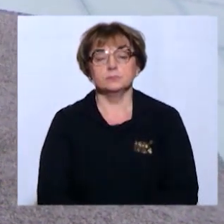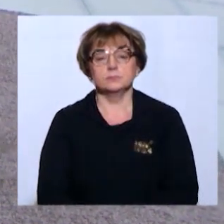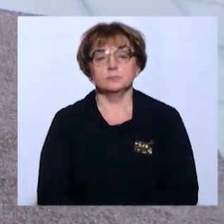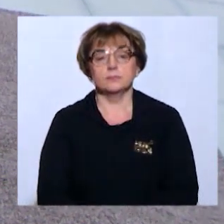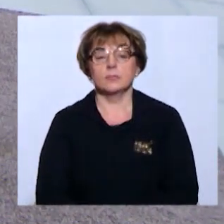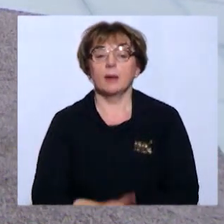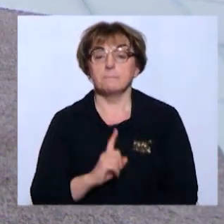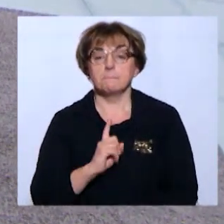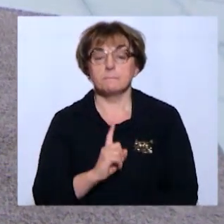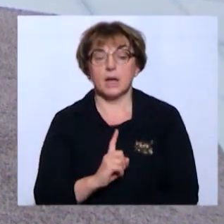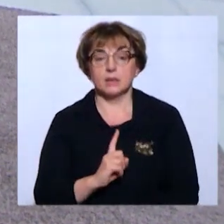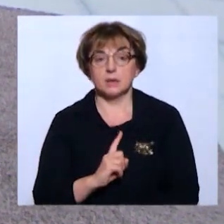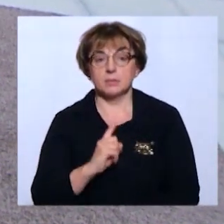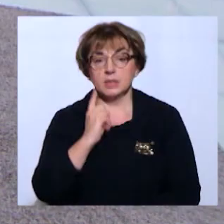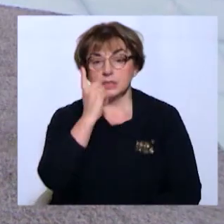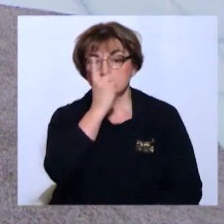მაგრამ